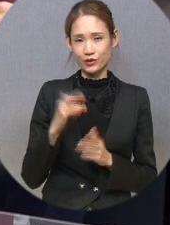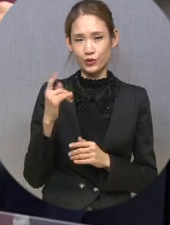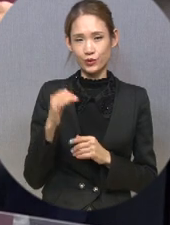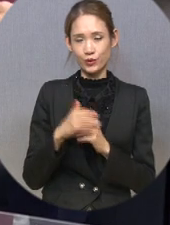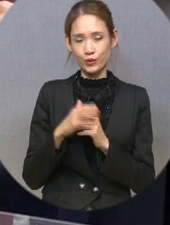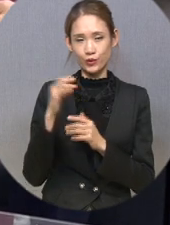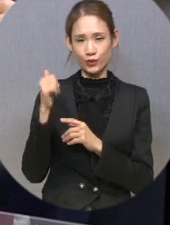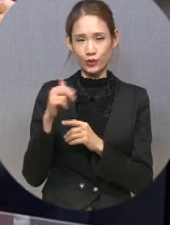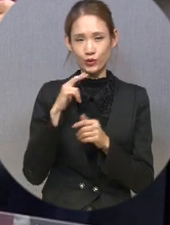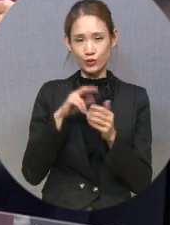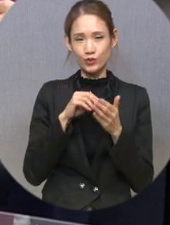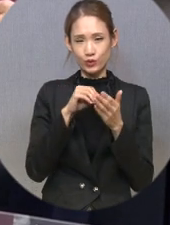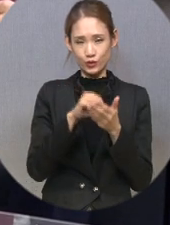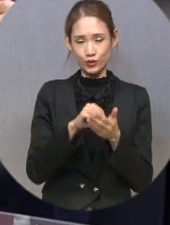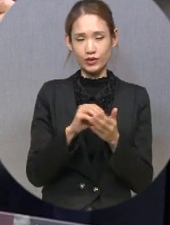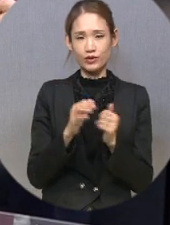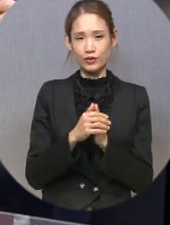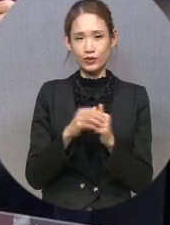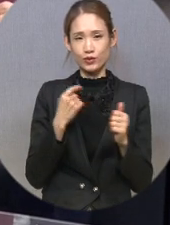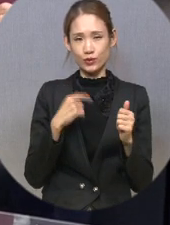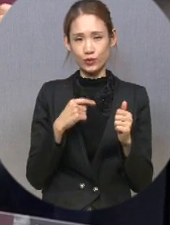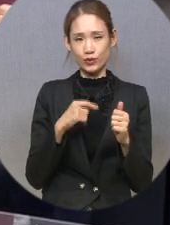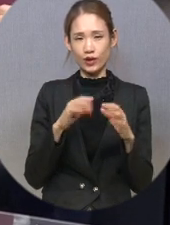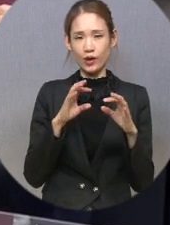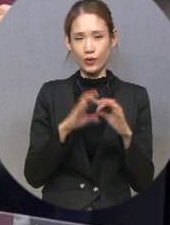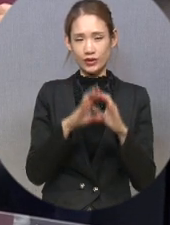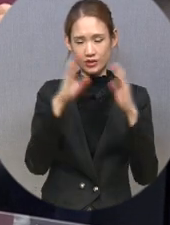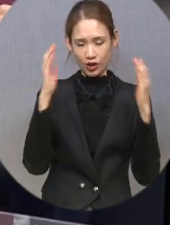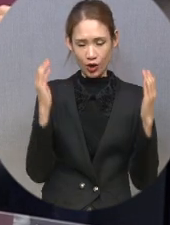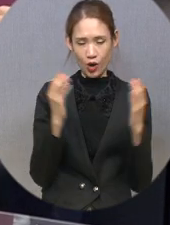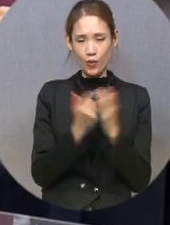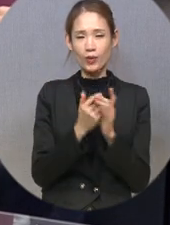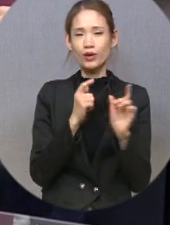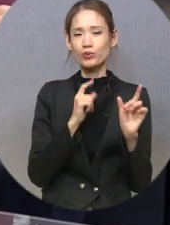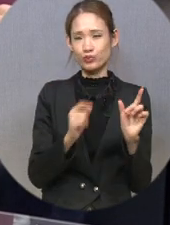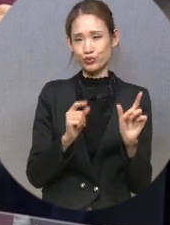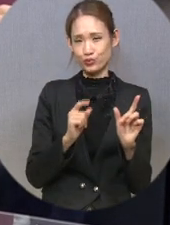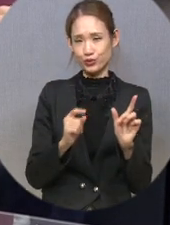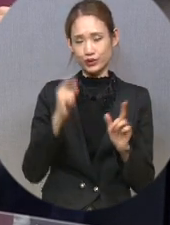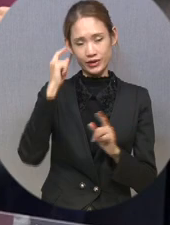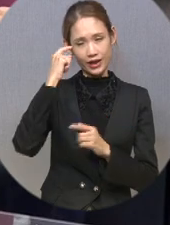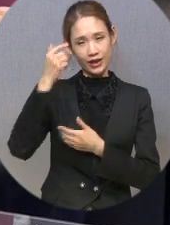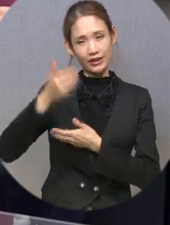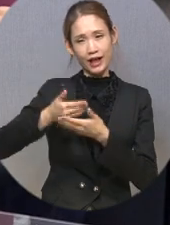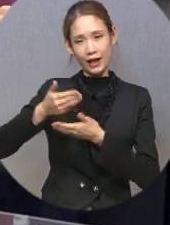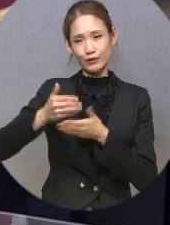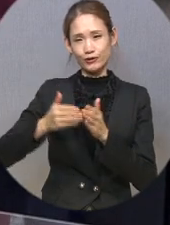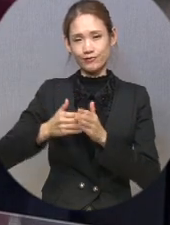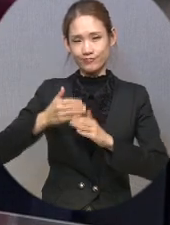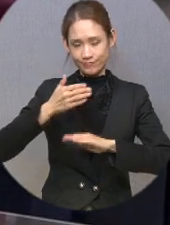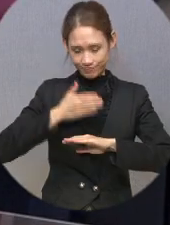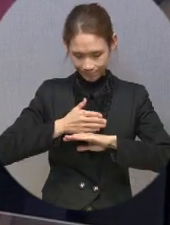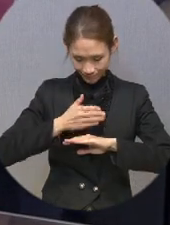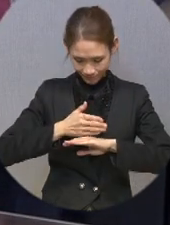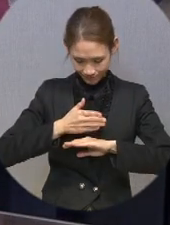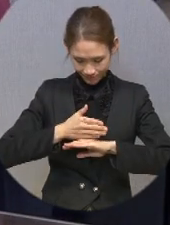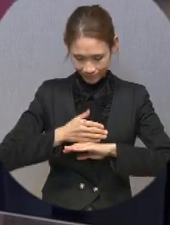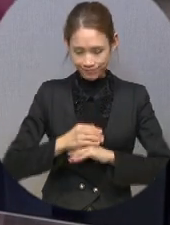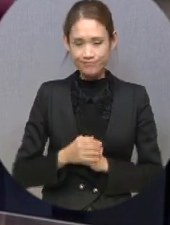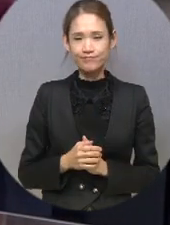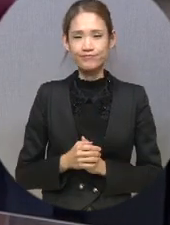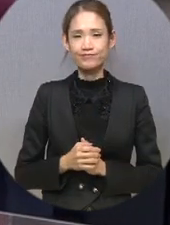교육감 후보님과 교육의 전반적인 부분에 대해서 의견을 나눠봤습니다. 감사합니다. 감사합니다.